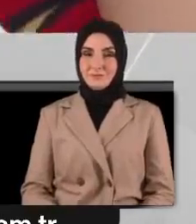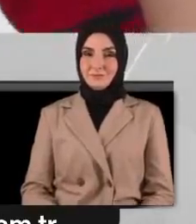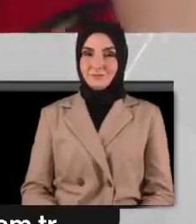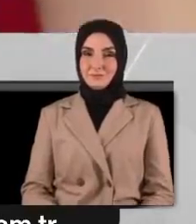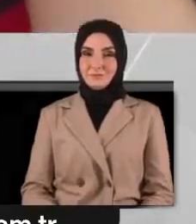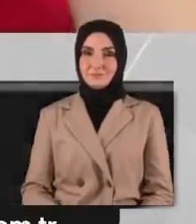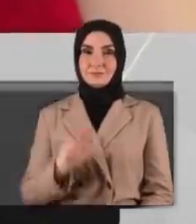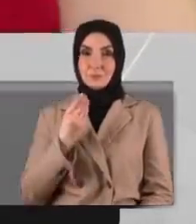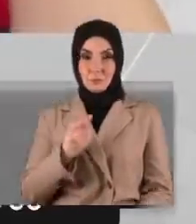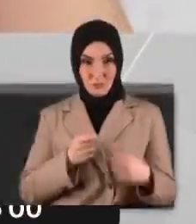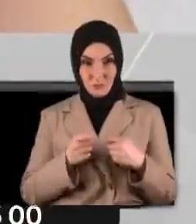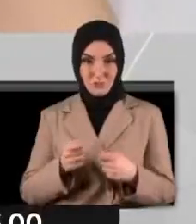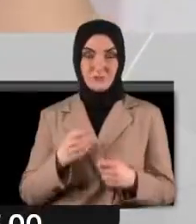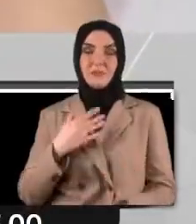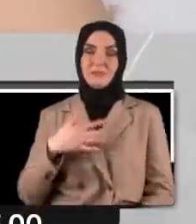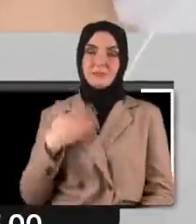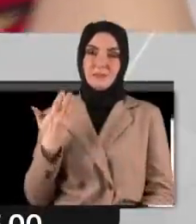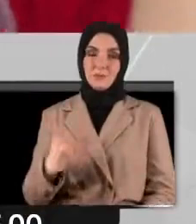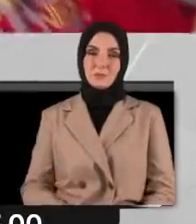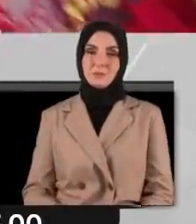Çok zorlamak istemiyoruz biz de.